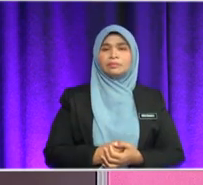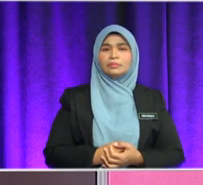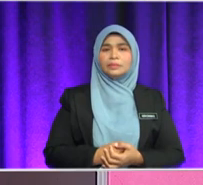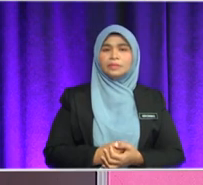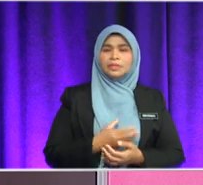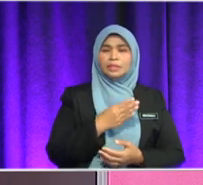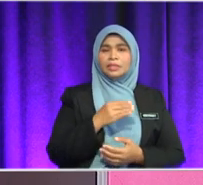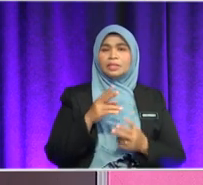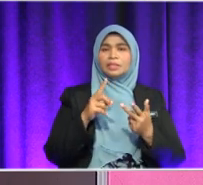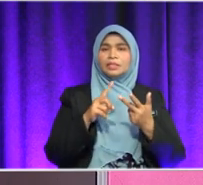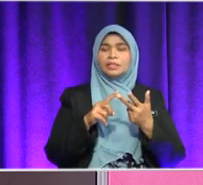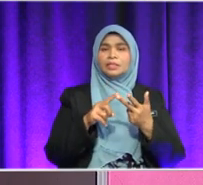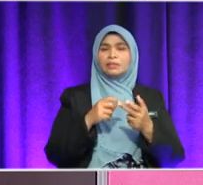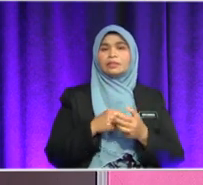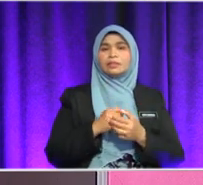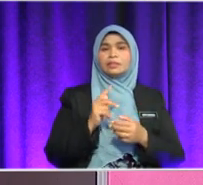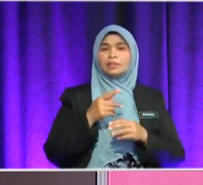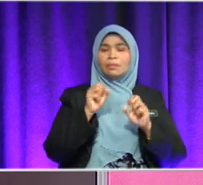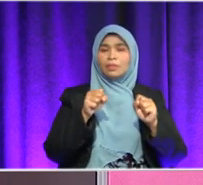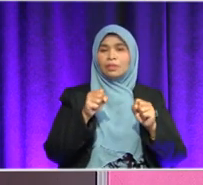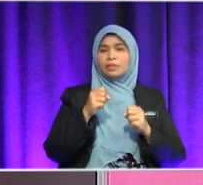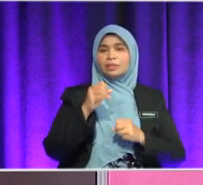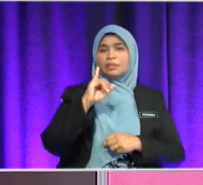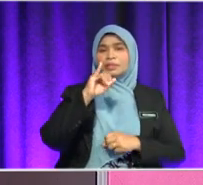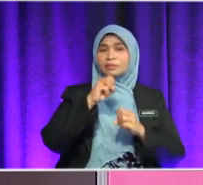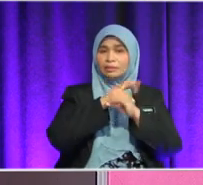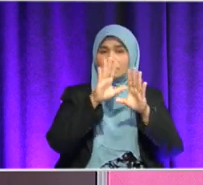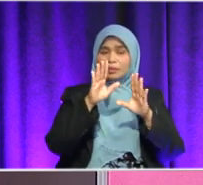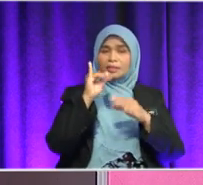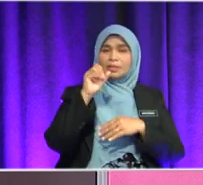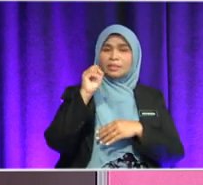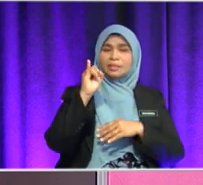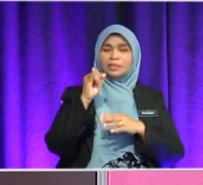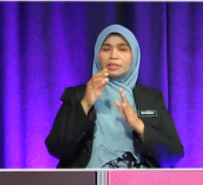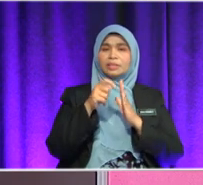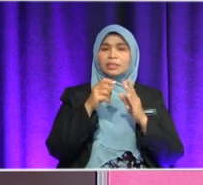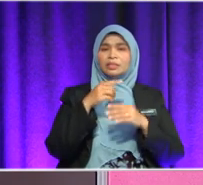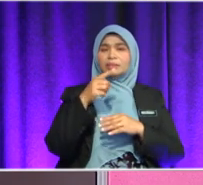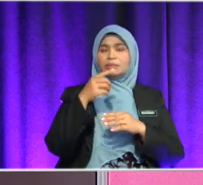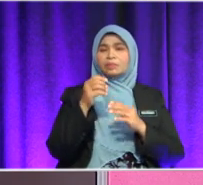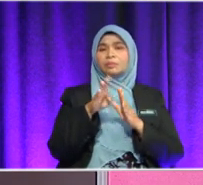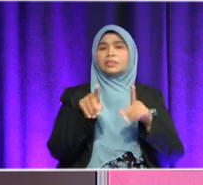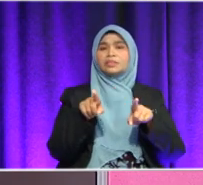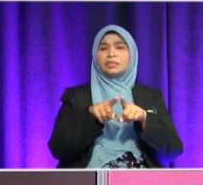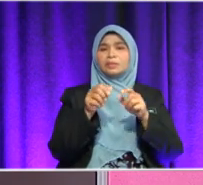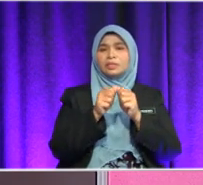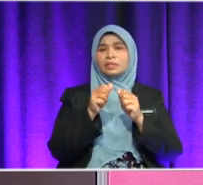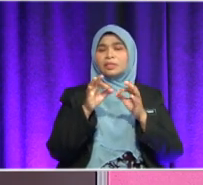dan yang ketiga Terangkan kita boleh jelas ayat tebu isi tersebut bersama dengan Hurairah